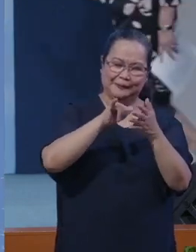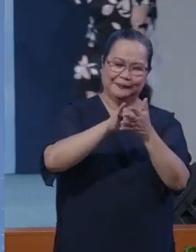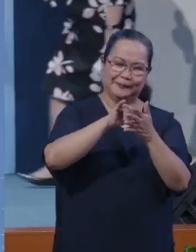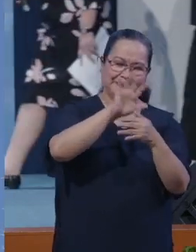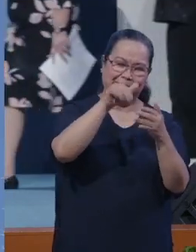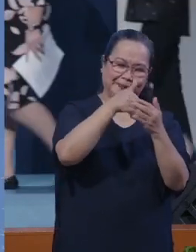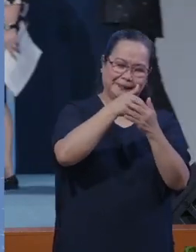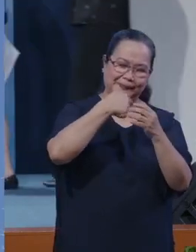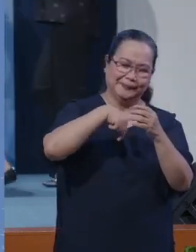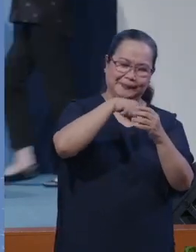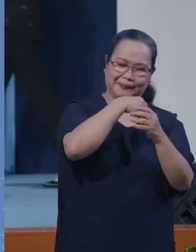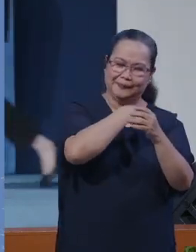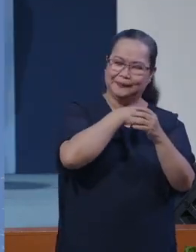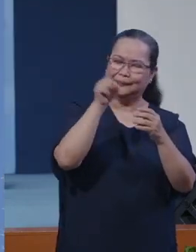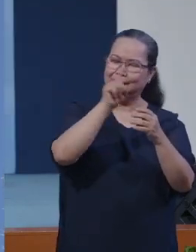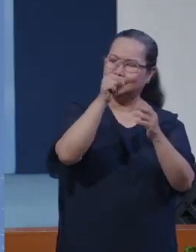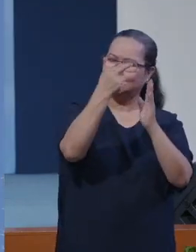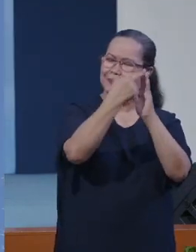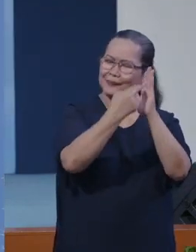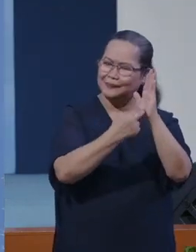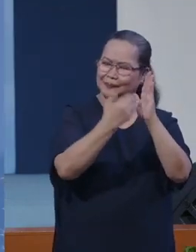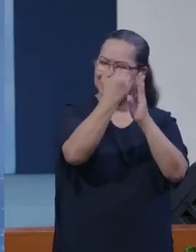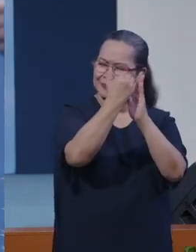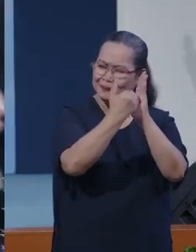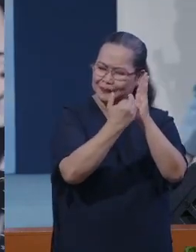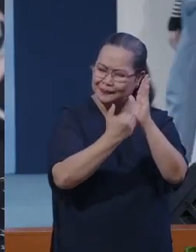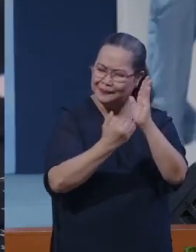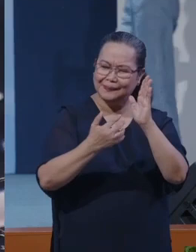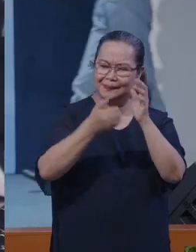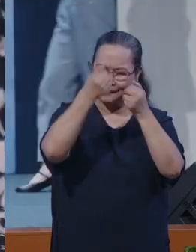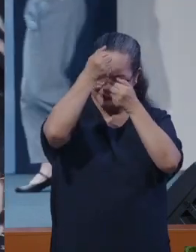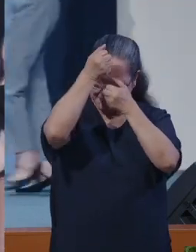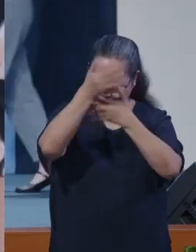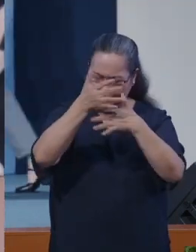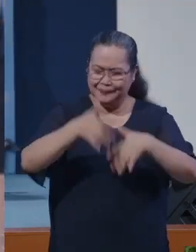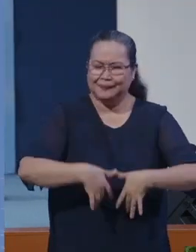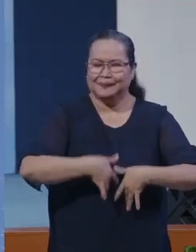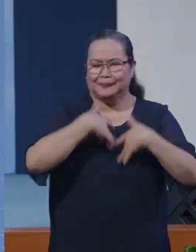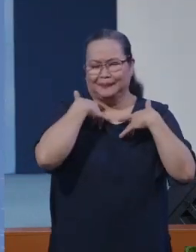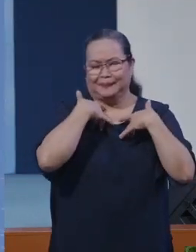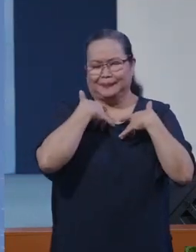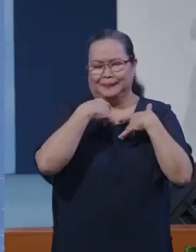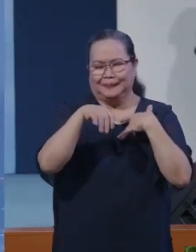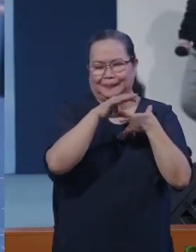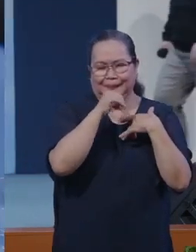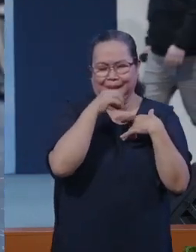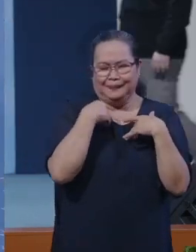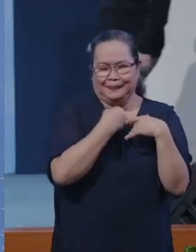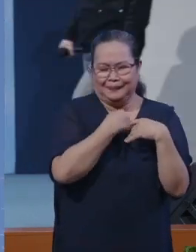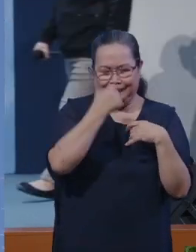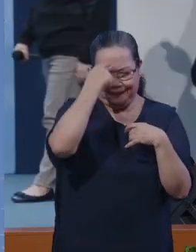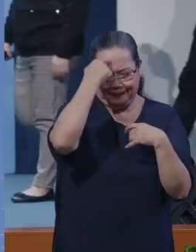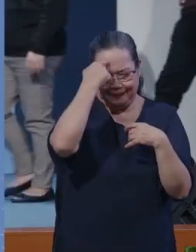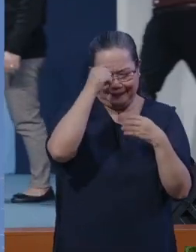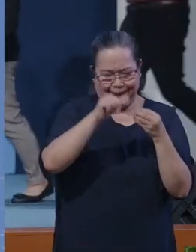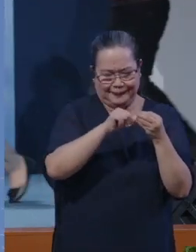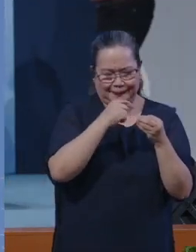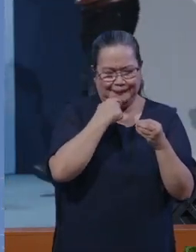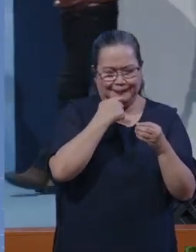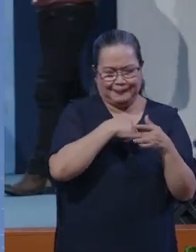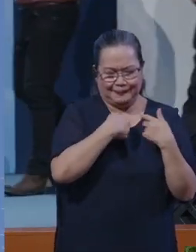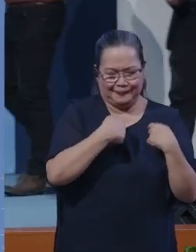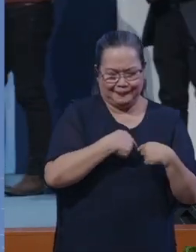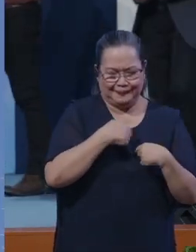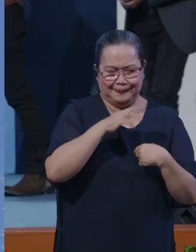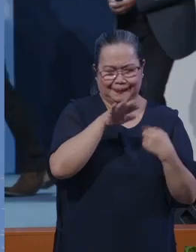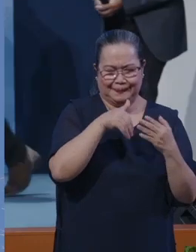ng mga alituntunin na ito na mula sa inyong salita ay aming maipamuhay, hindi lang sa aming kaisipan, hindi lang sa aming puso, kundi